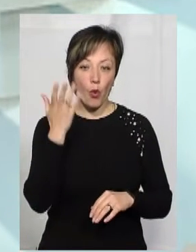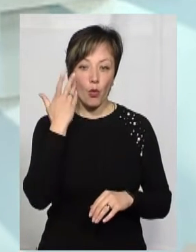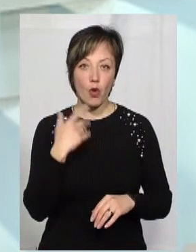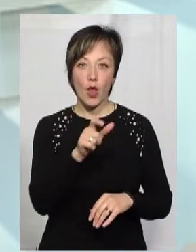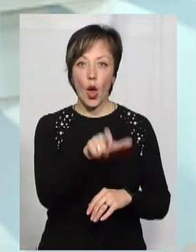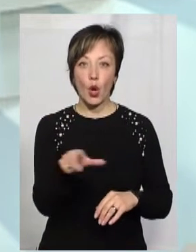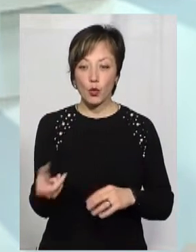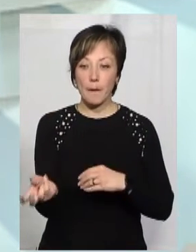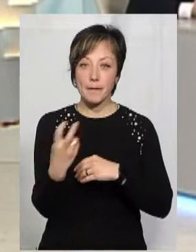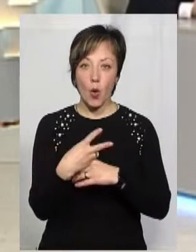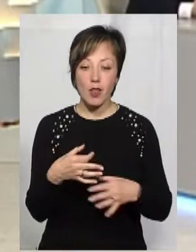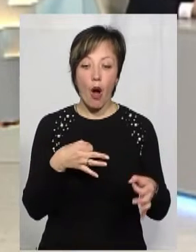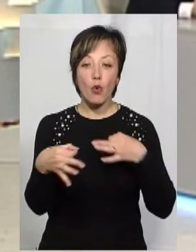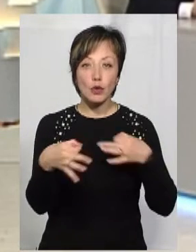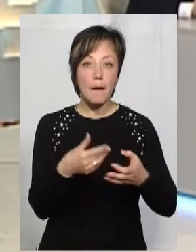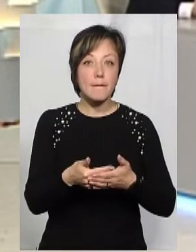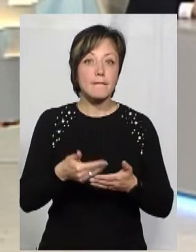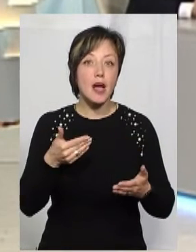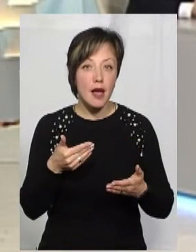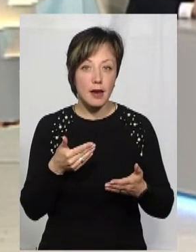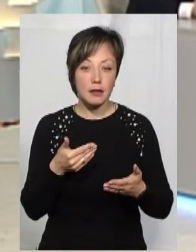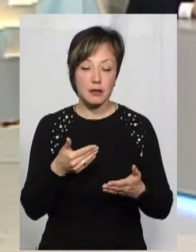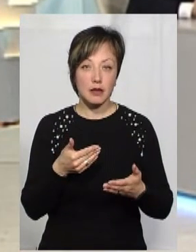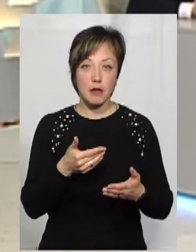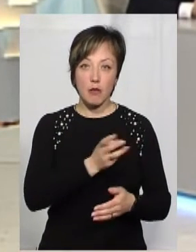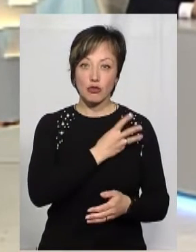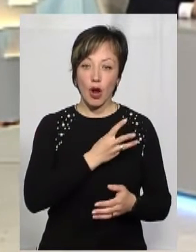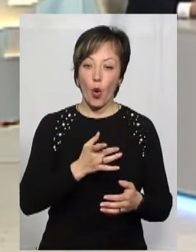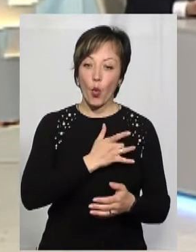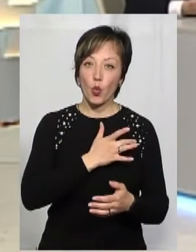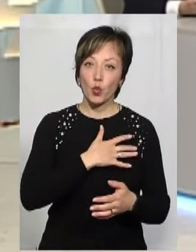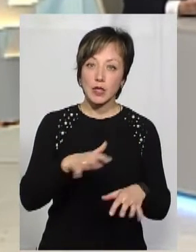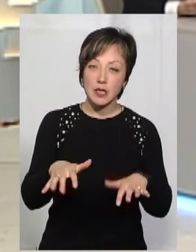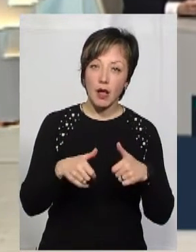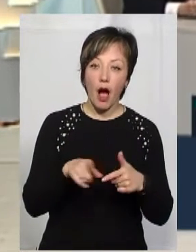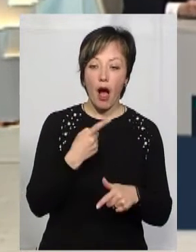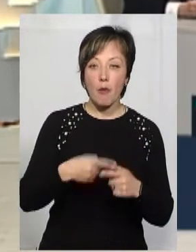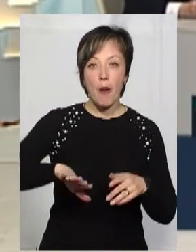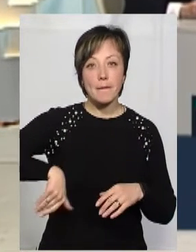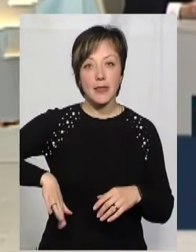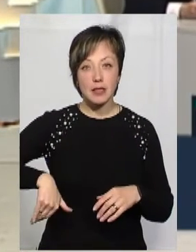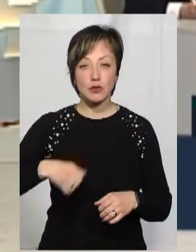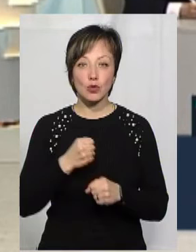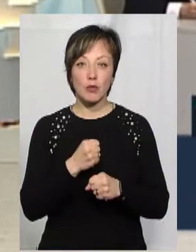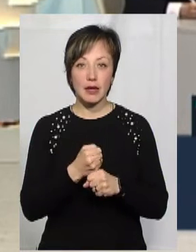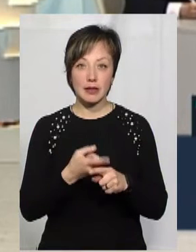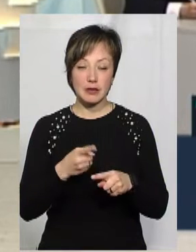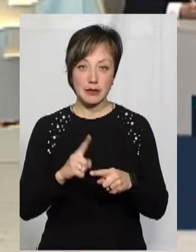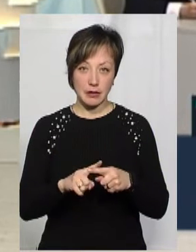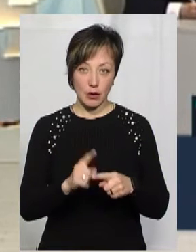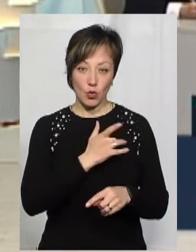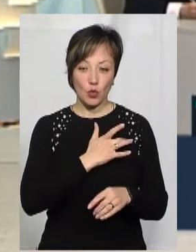люди приходять на консультацію перед бажанням усиновити, або після того, коли вони вже зробили цей